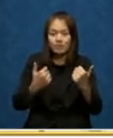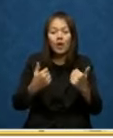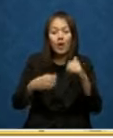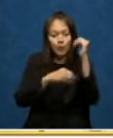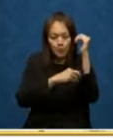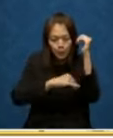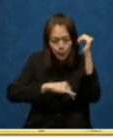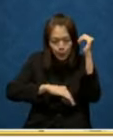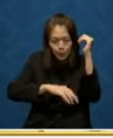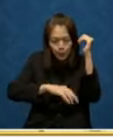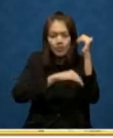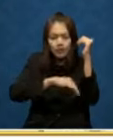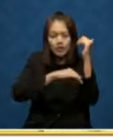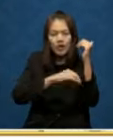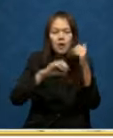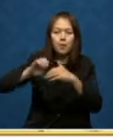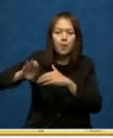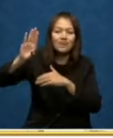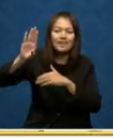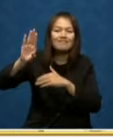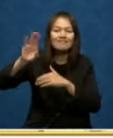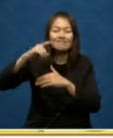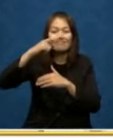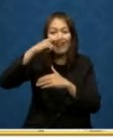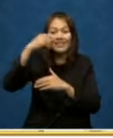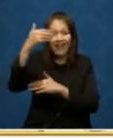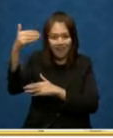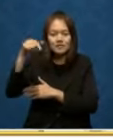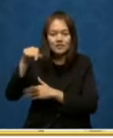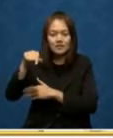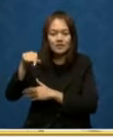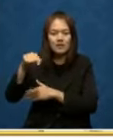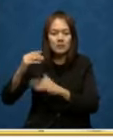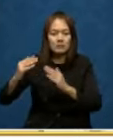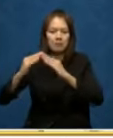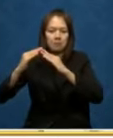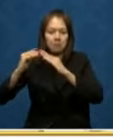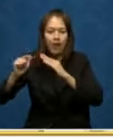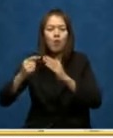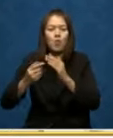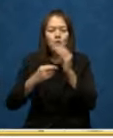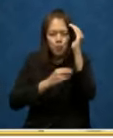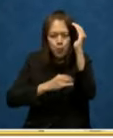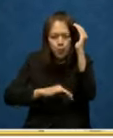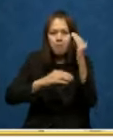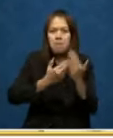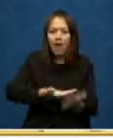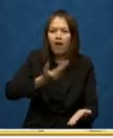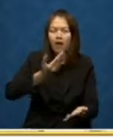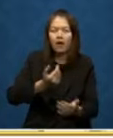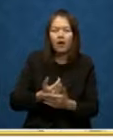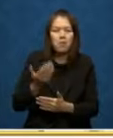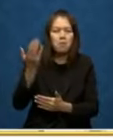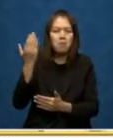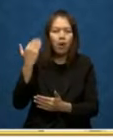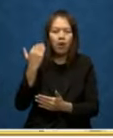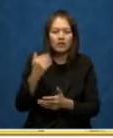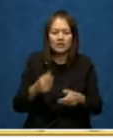ปุ๋ยนะครับบริษัทปุ๋ยแห่งชาติเราตั้งกันมาตั้งนานแล้วปุ๋ยราคาแพงนะครับเมื่อก่อนขึ้นจาก